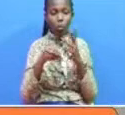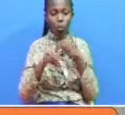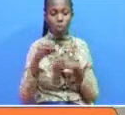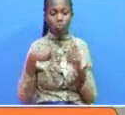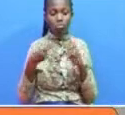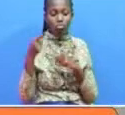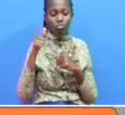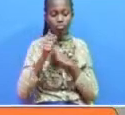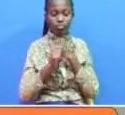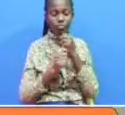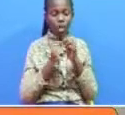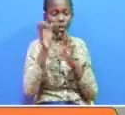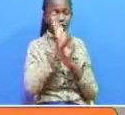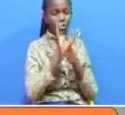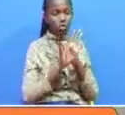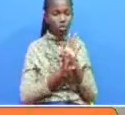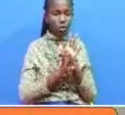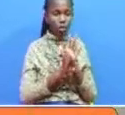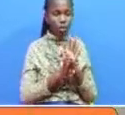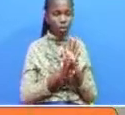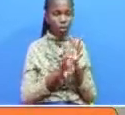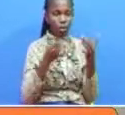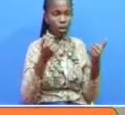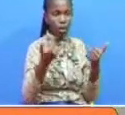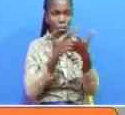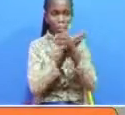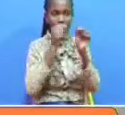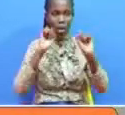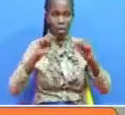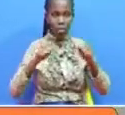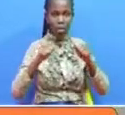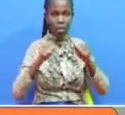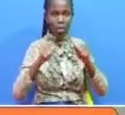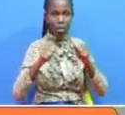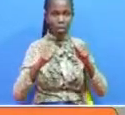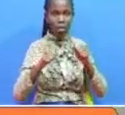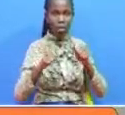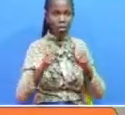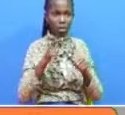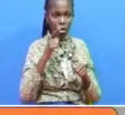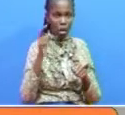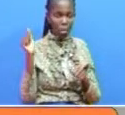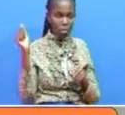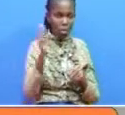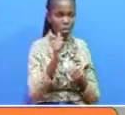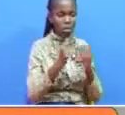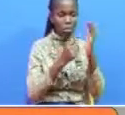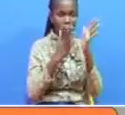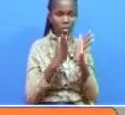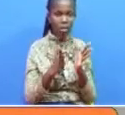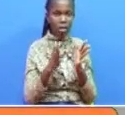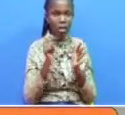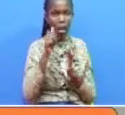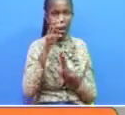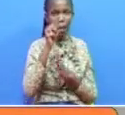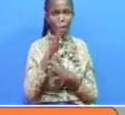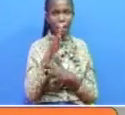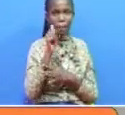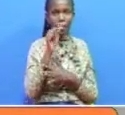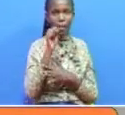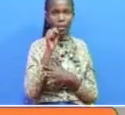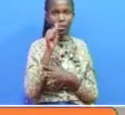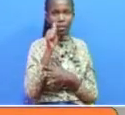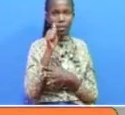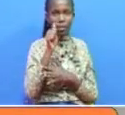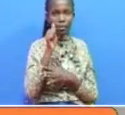uu kikatiba. Kila utesinika na yu Musumbi ndena vina wakolota minister, wakolota balozi, wakolota ma CAS